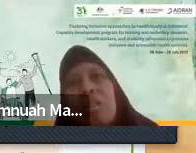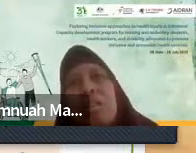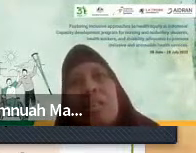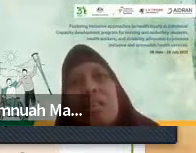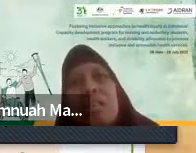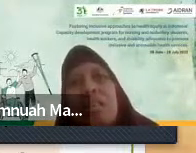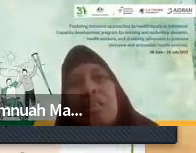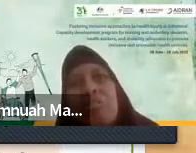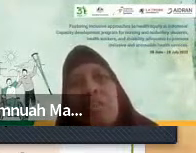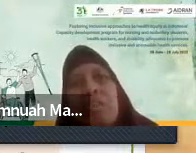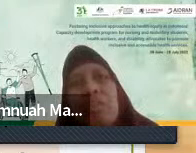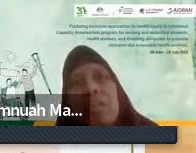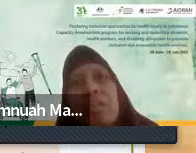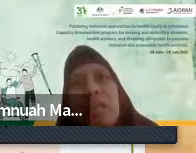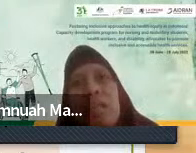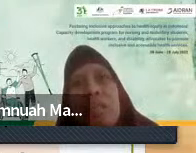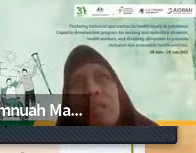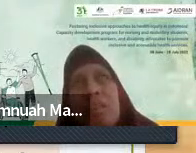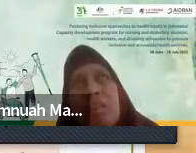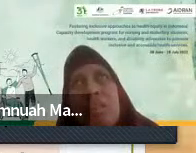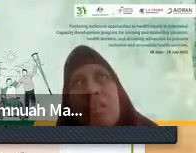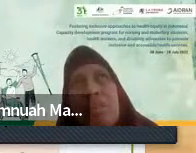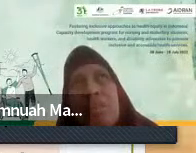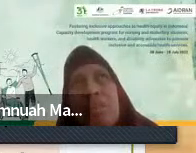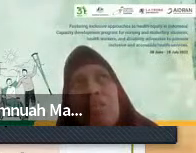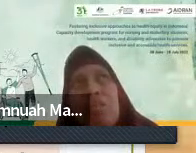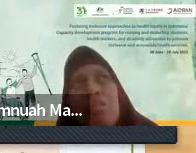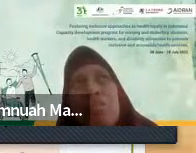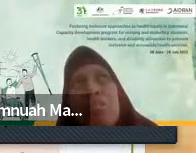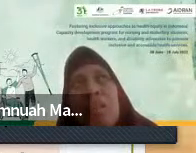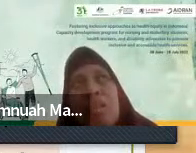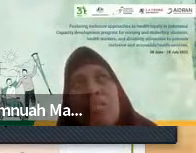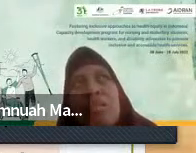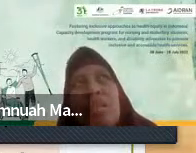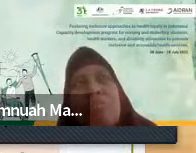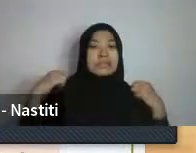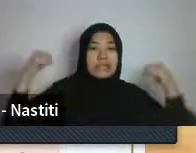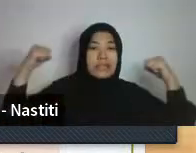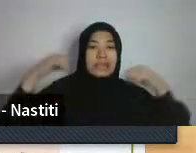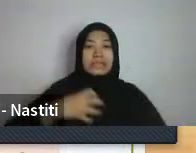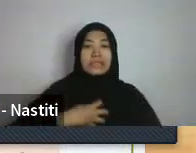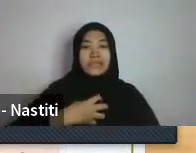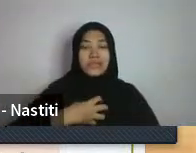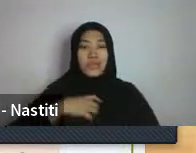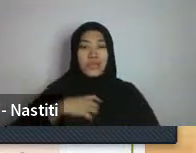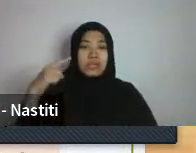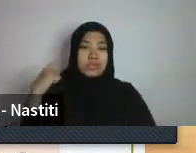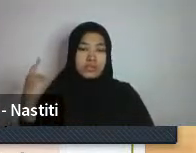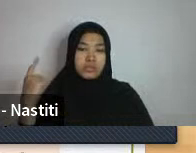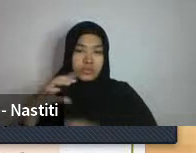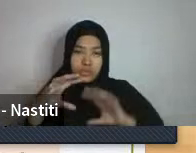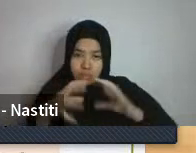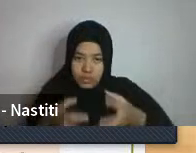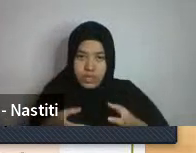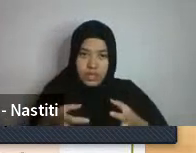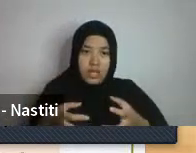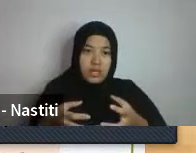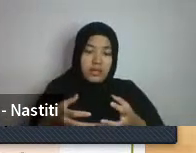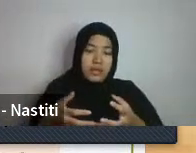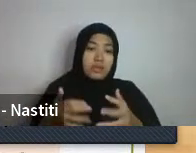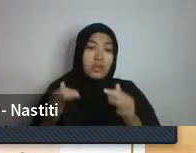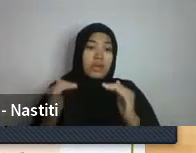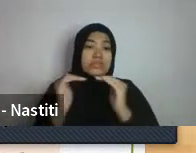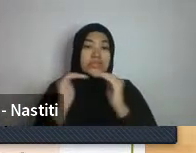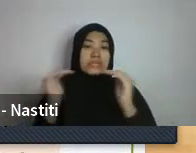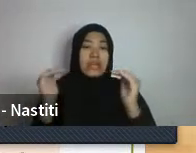semua. Dari sini sebetulnya ini sangat pintu masuk ya, bagaimana kesehatan jiwa